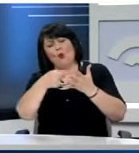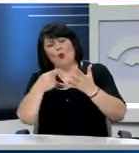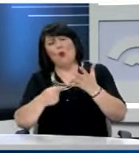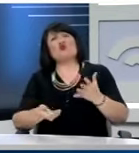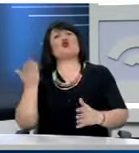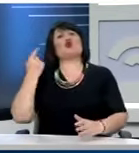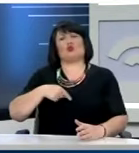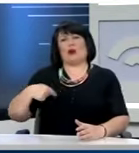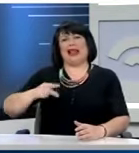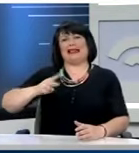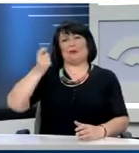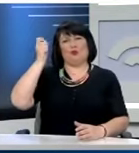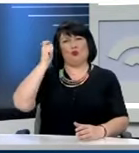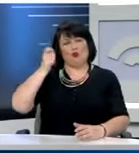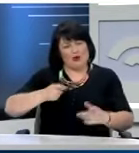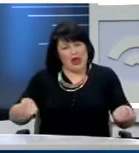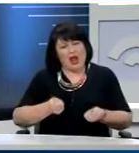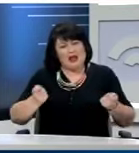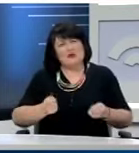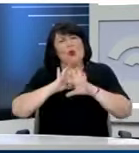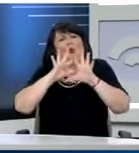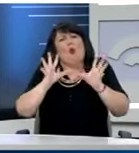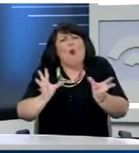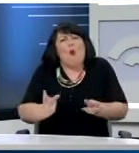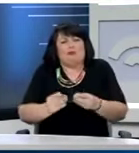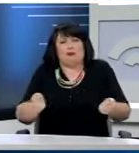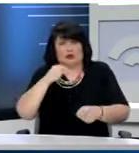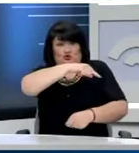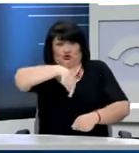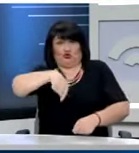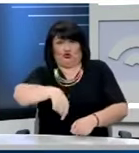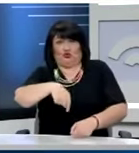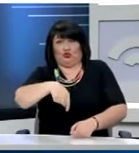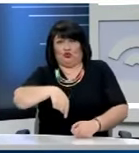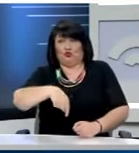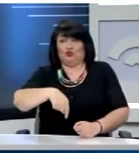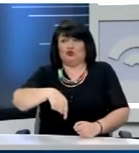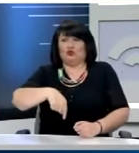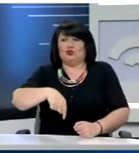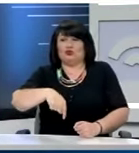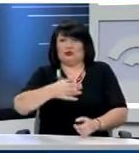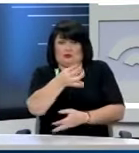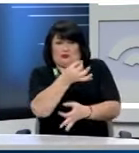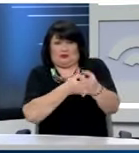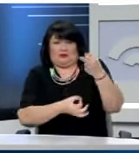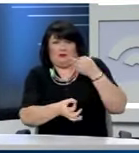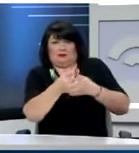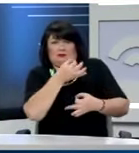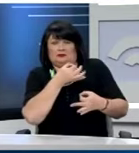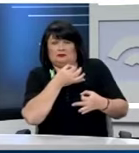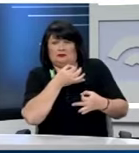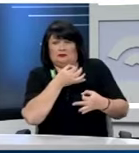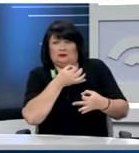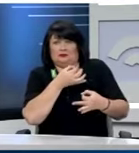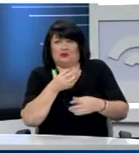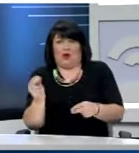της αντιπολίτευσης. Τα κάνατε σχεδόν όλα. Και έρχεστε τώρα να μας πείτε ότι σε αυτή